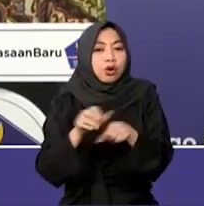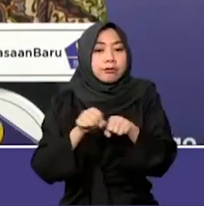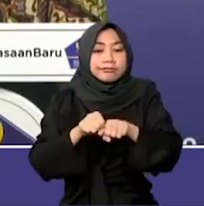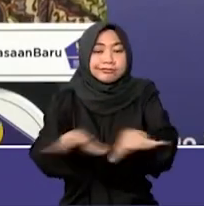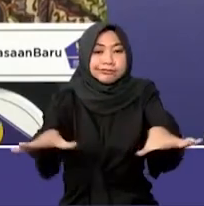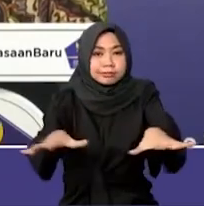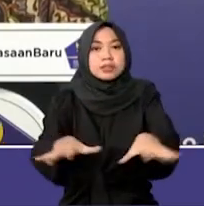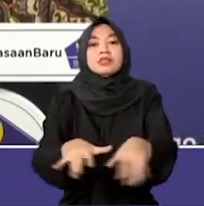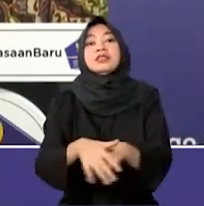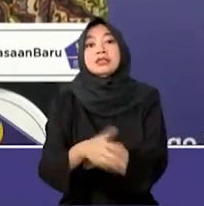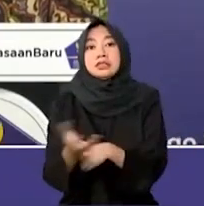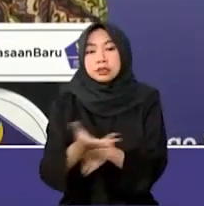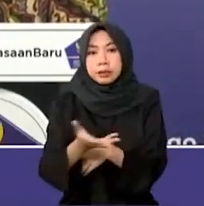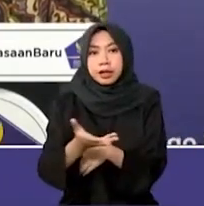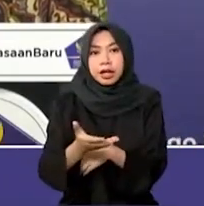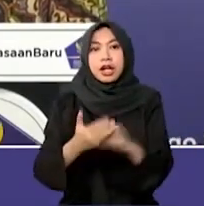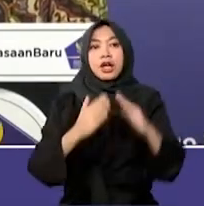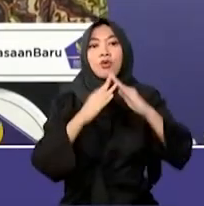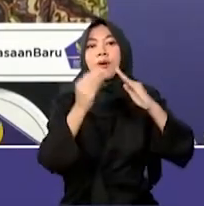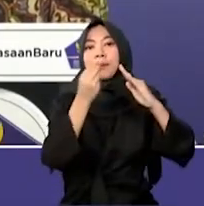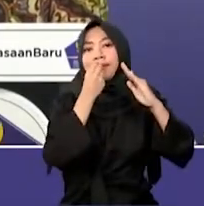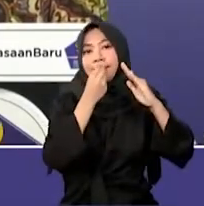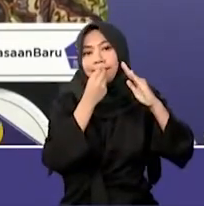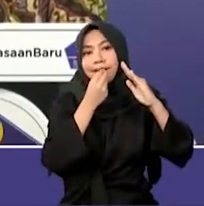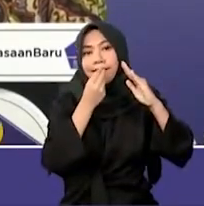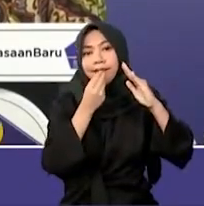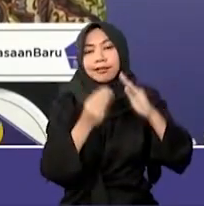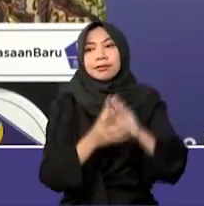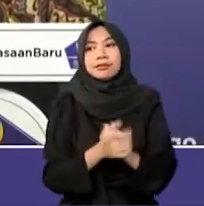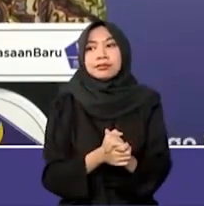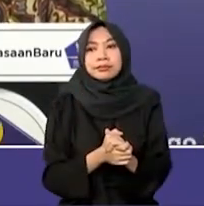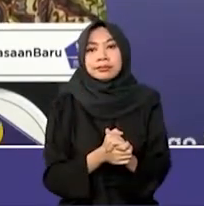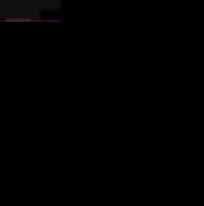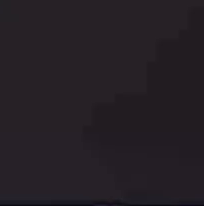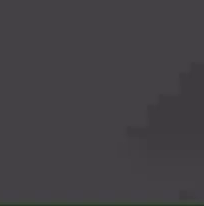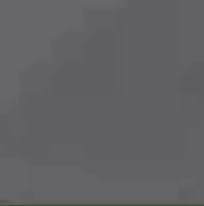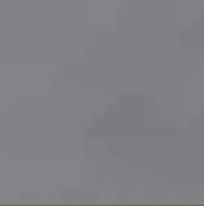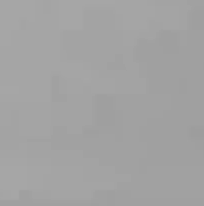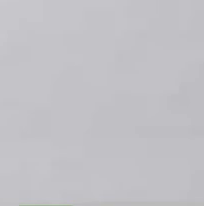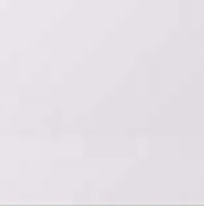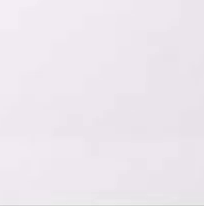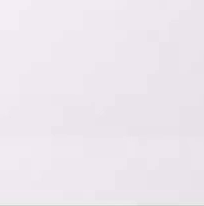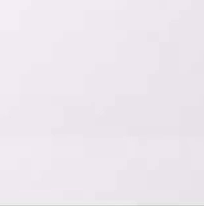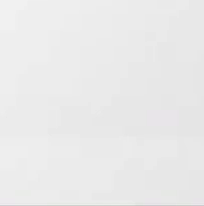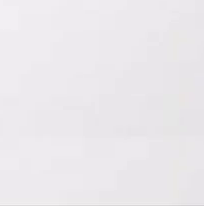penularan adalah di rumah makan di restoran